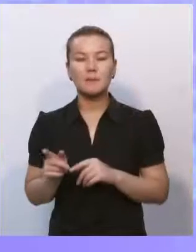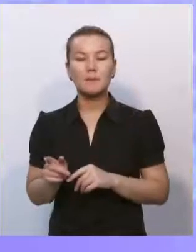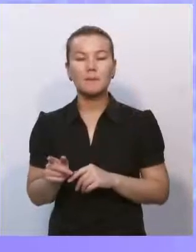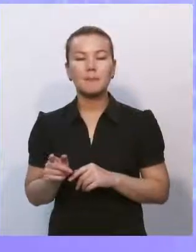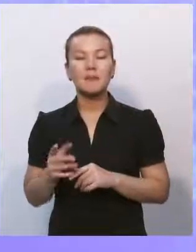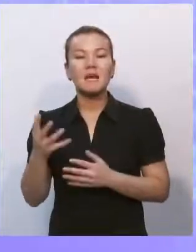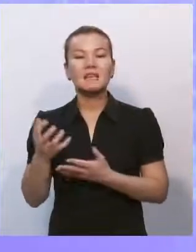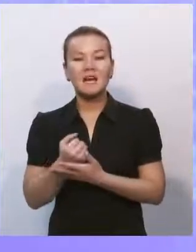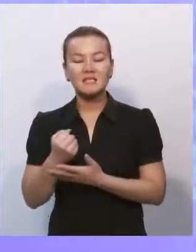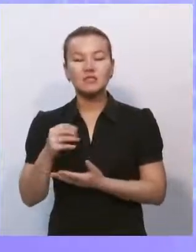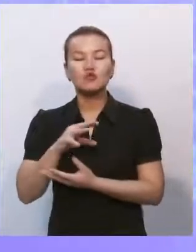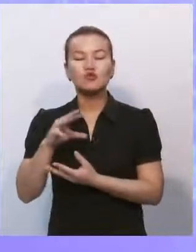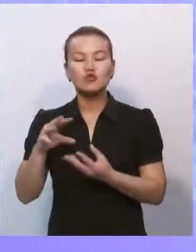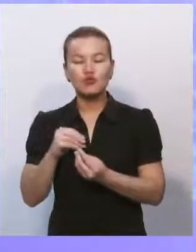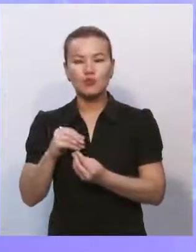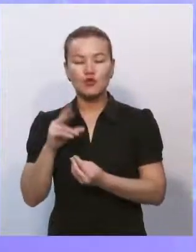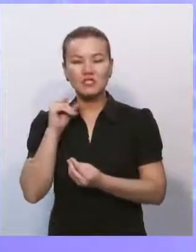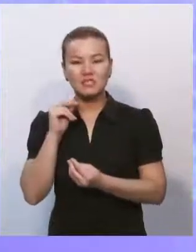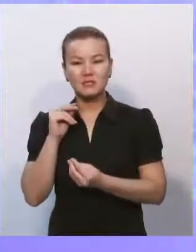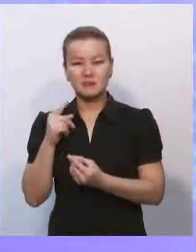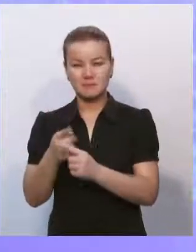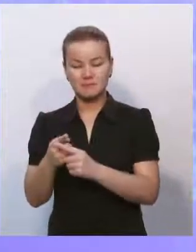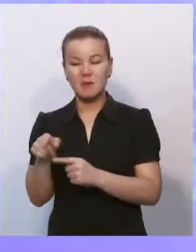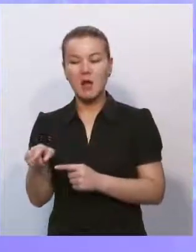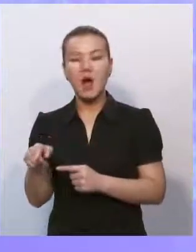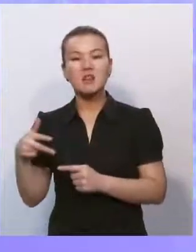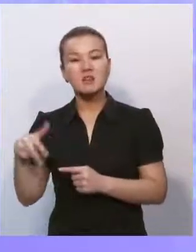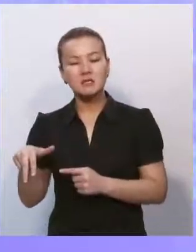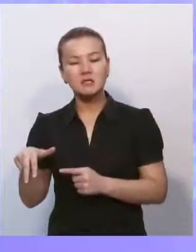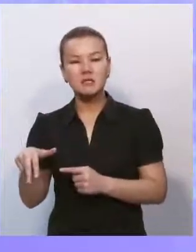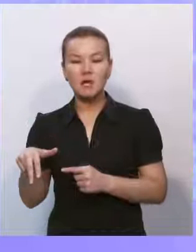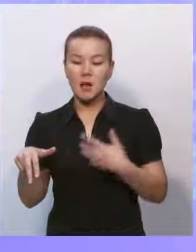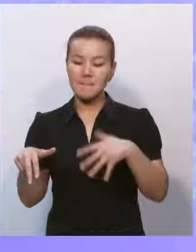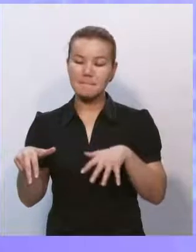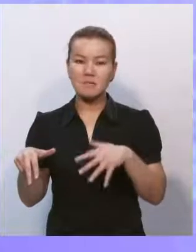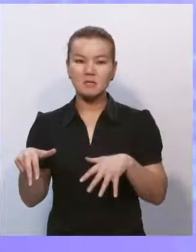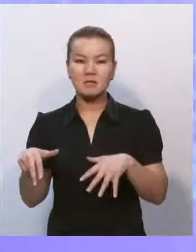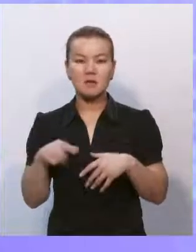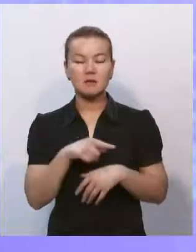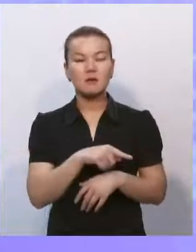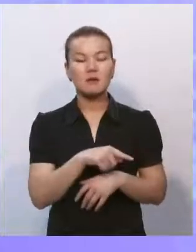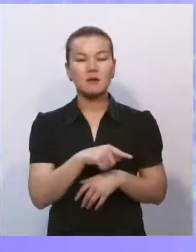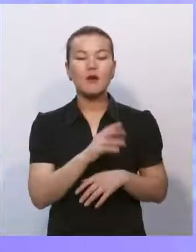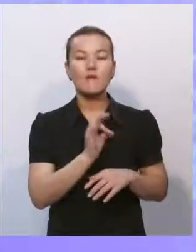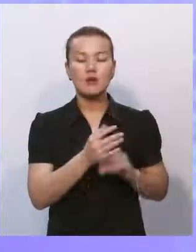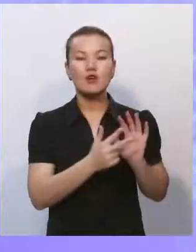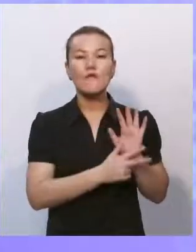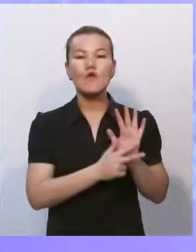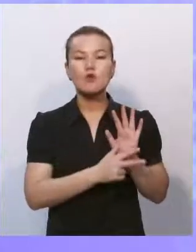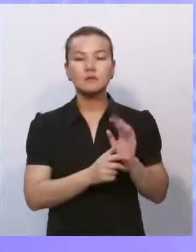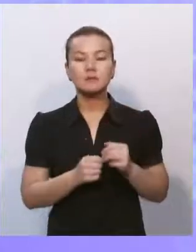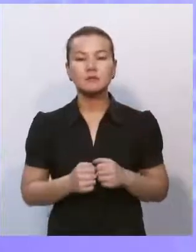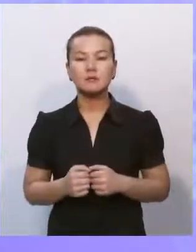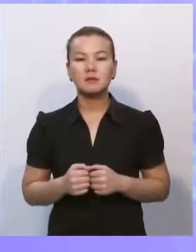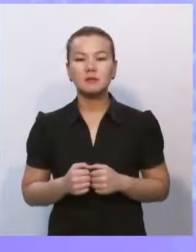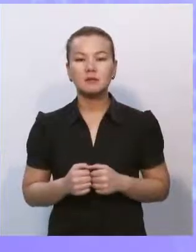найдите сумму чисел 30 и 50 80